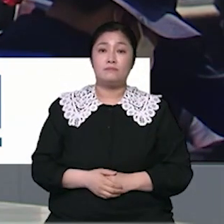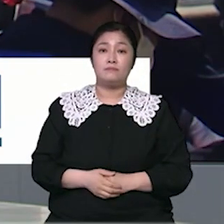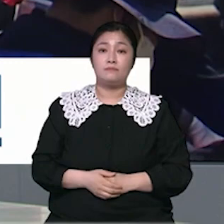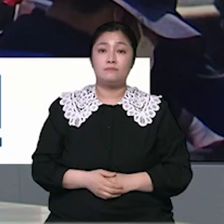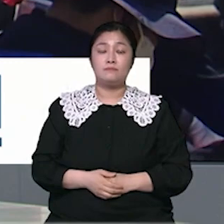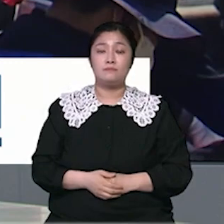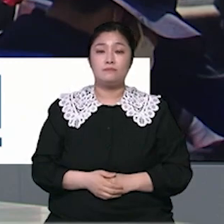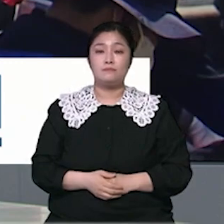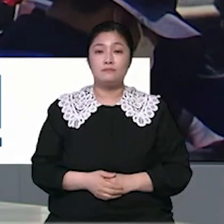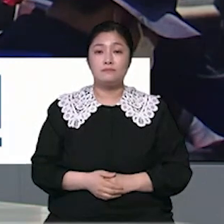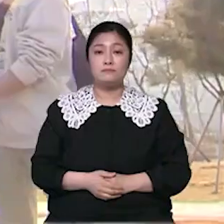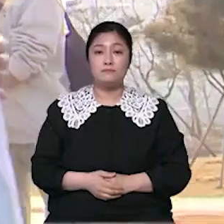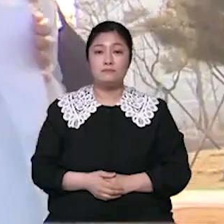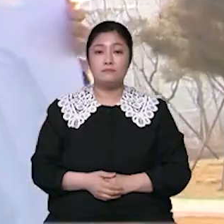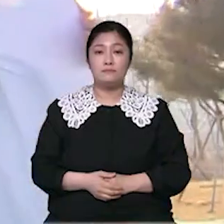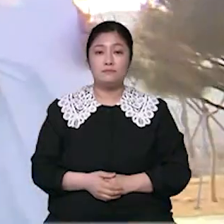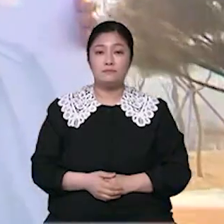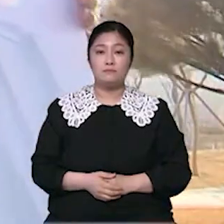기자입니다.